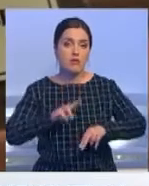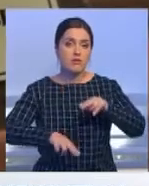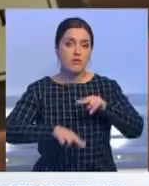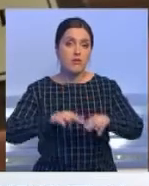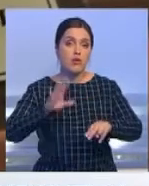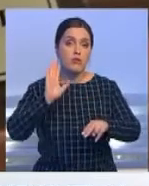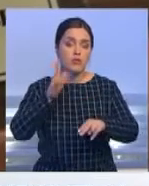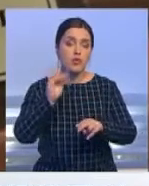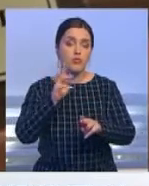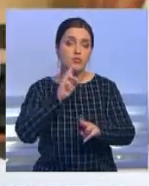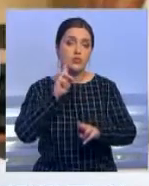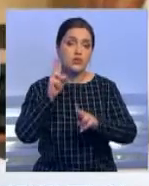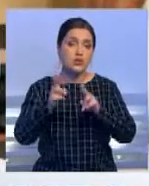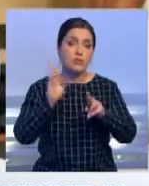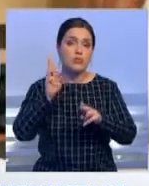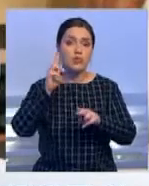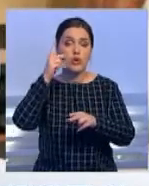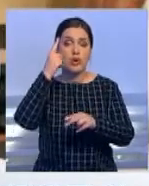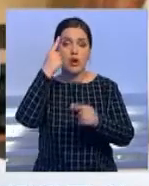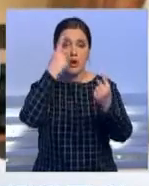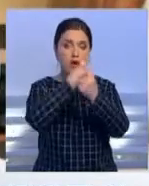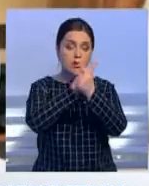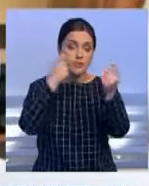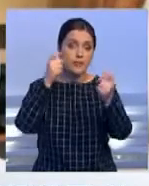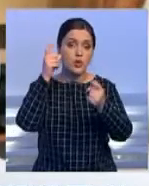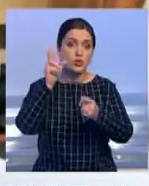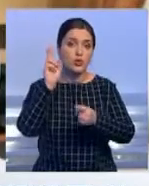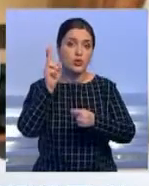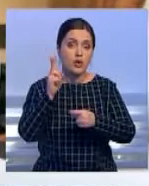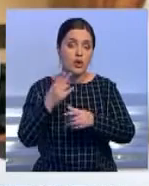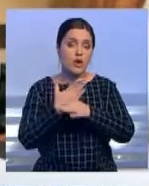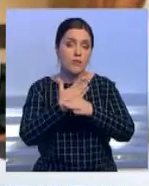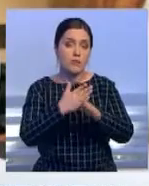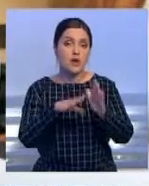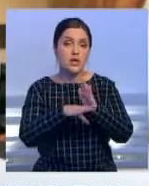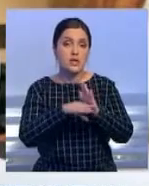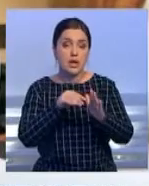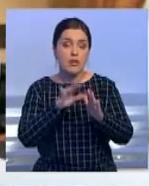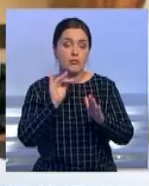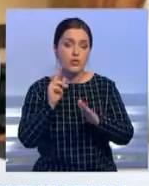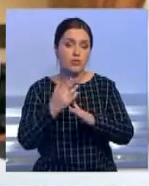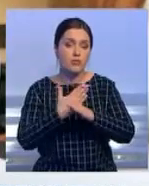ОСАР обращаться к людям, недобро этим депутатам и так далее, чтобы оказывали помощь.